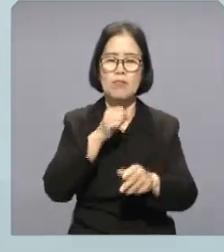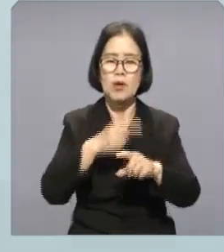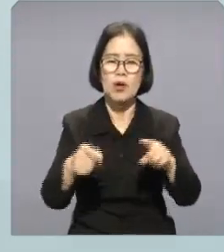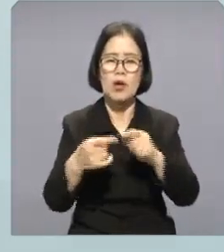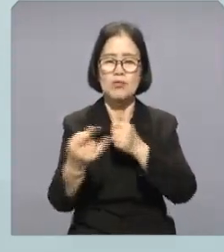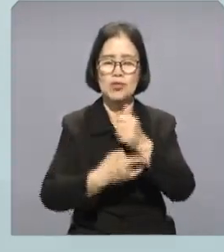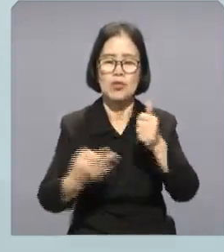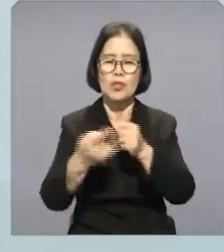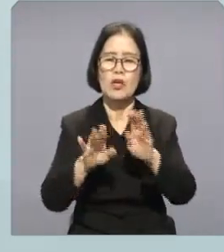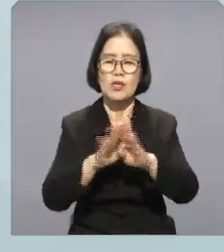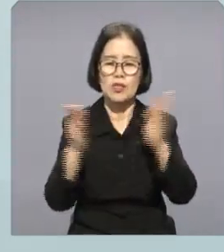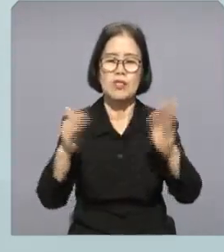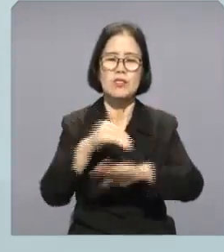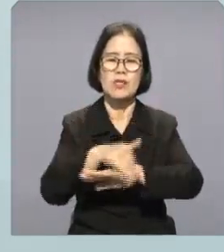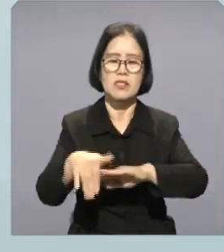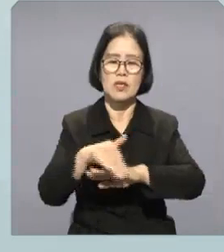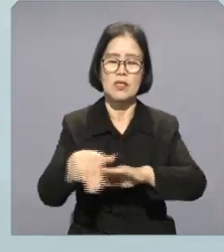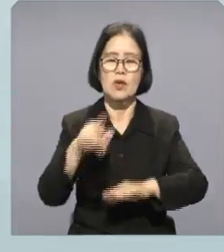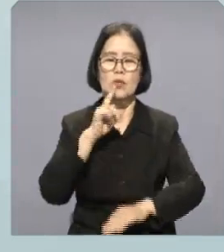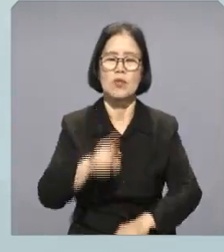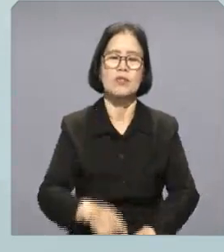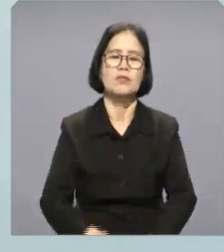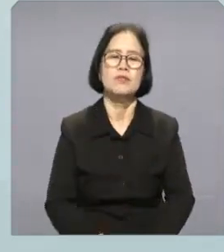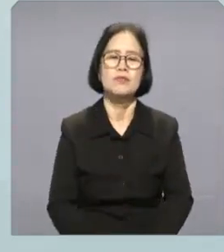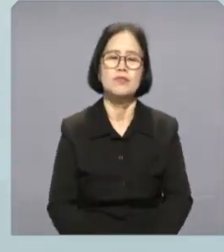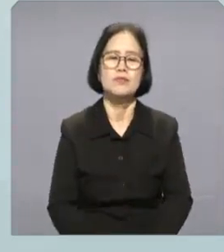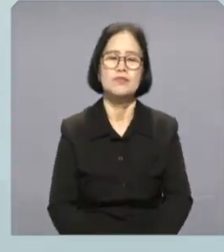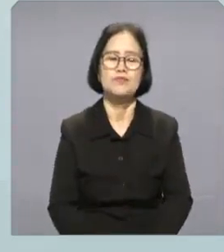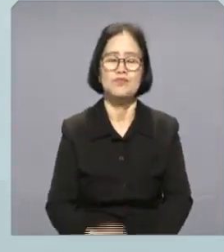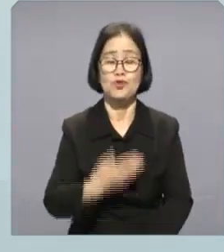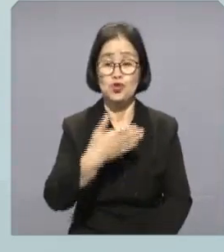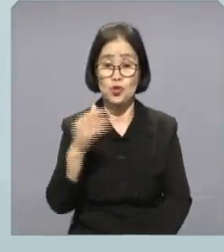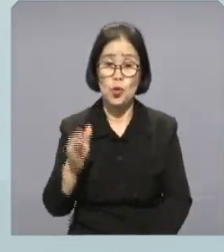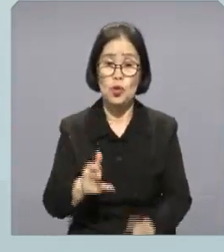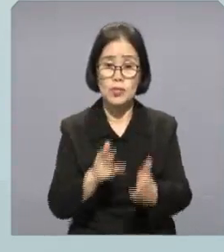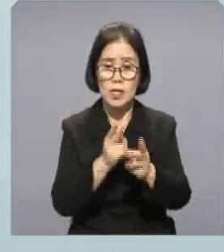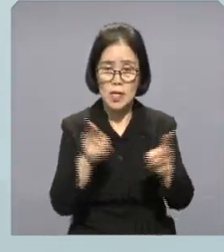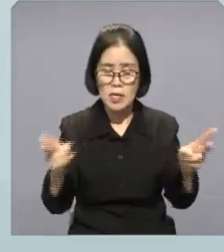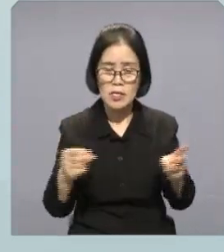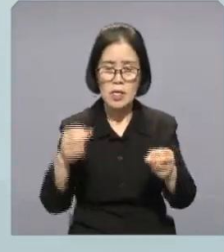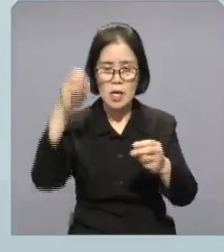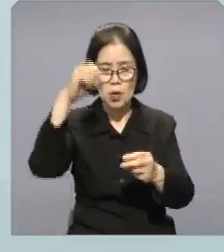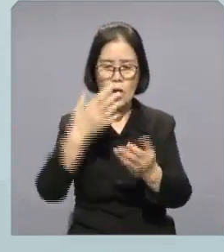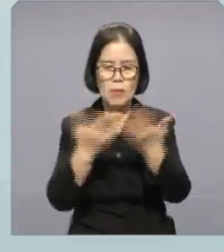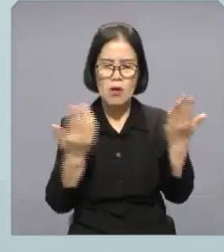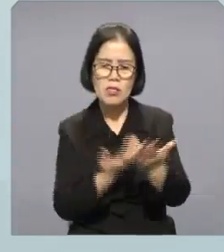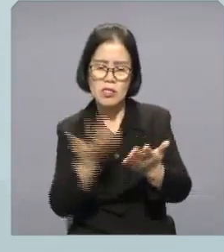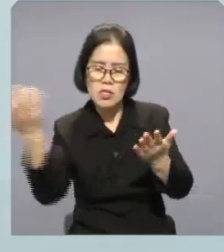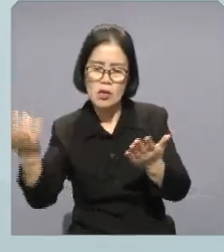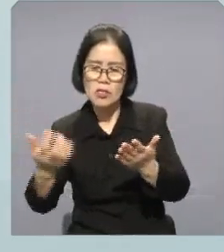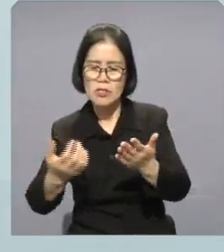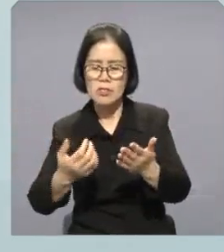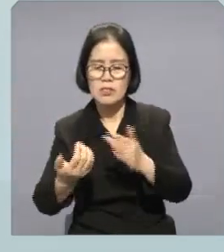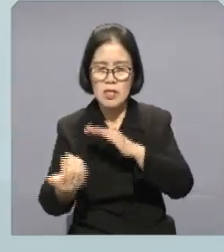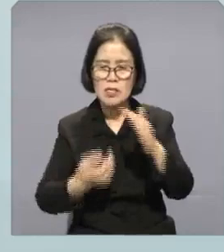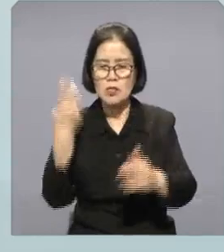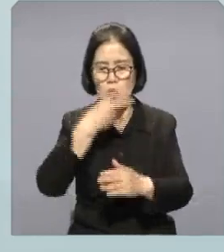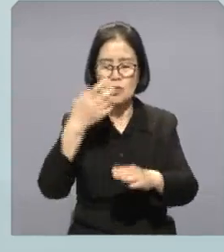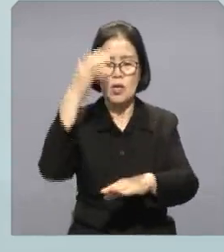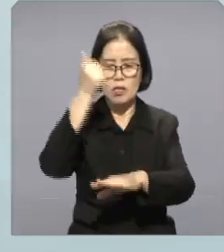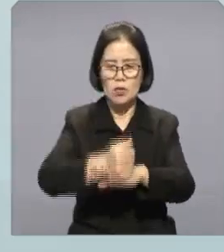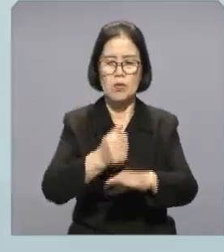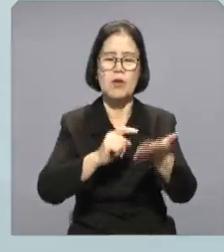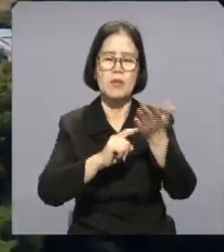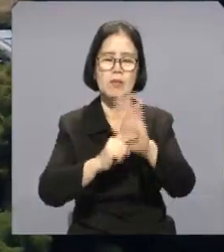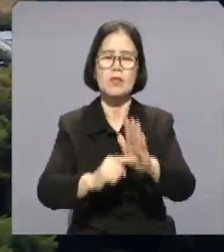재정사업평가위원회가 열릴 예정이라고 밝혔습니다. 구로차량기지 광명이전 사전타당성 조사 결과도